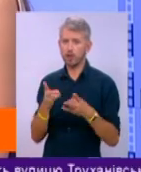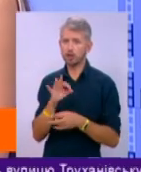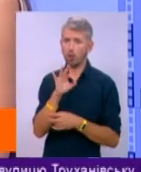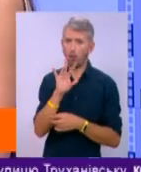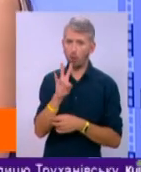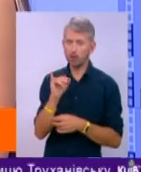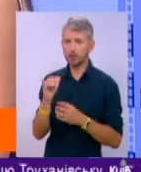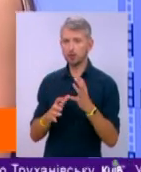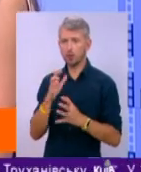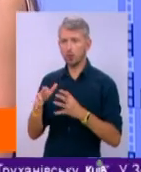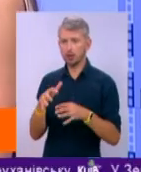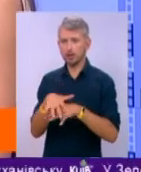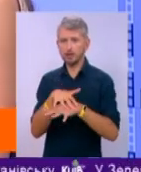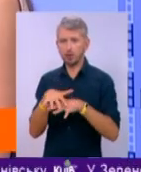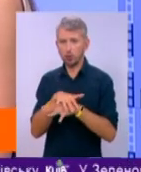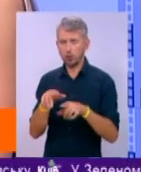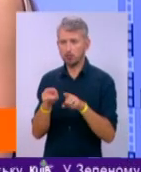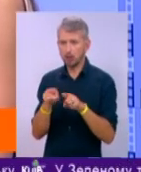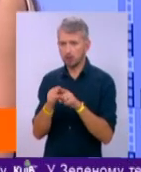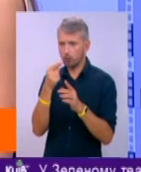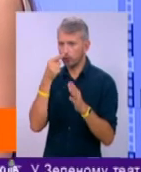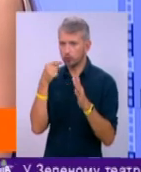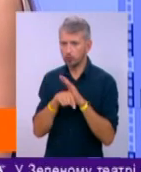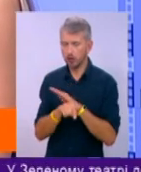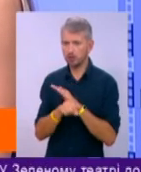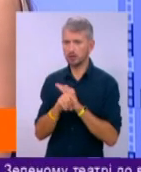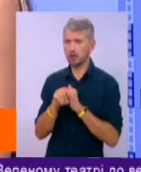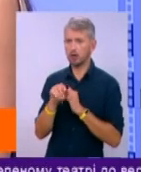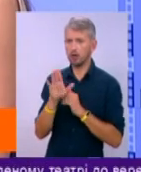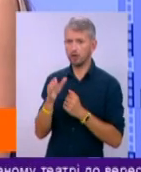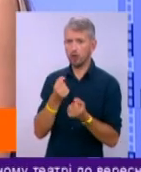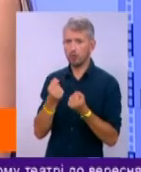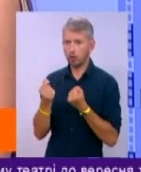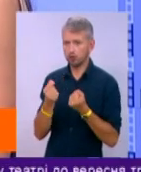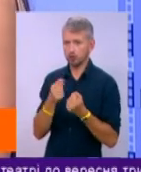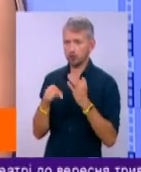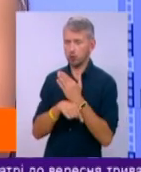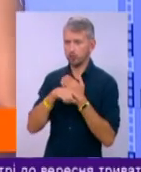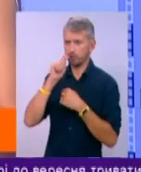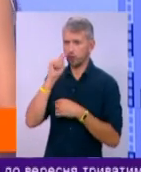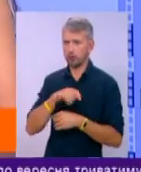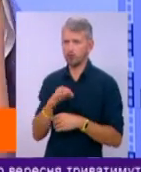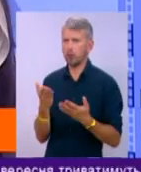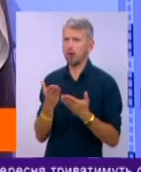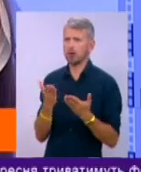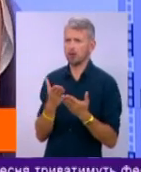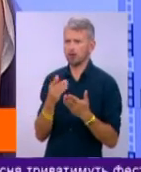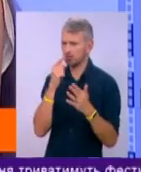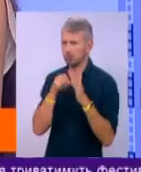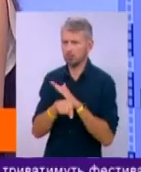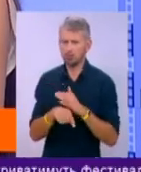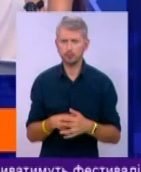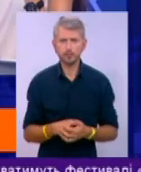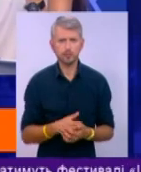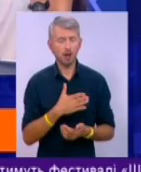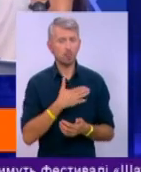і міжнародним спільнотам так само втручатися от, власне, от боротьбу з корупцією в Україні. Ну, про який вклад тоді? Я зараз вам скажу, що